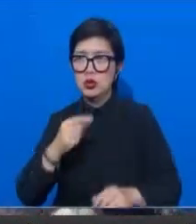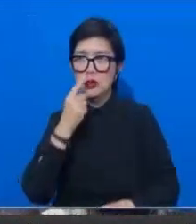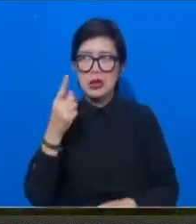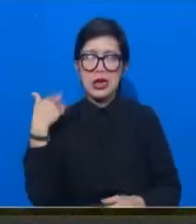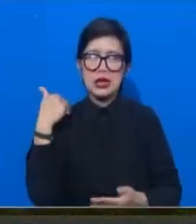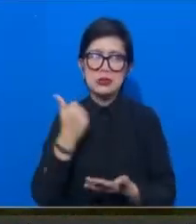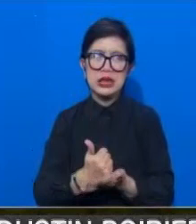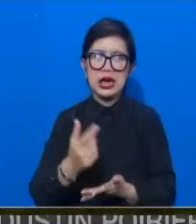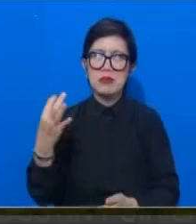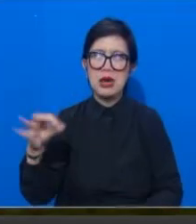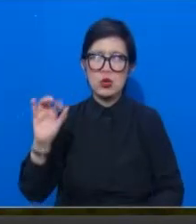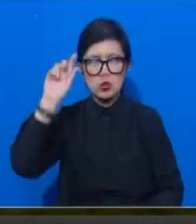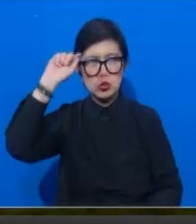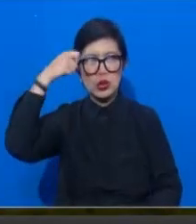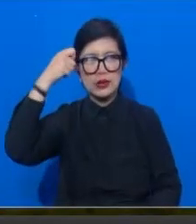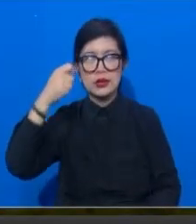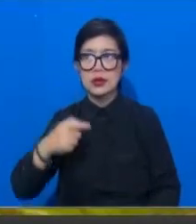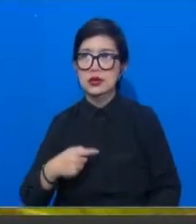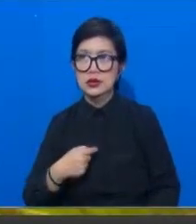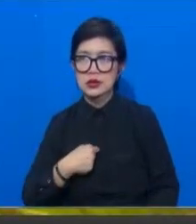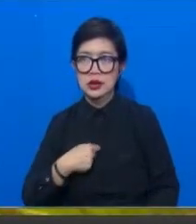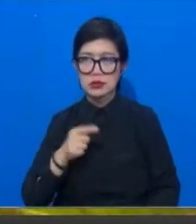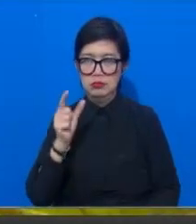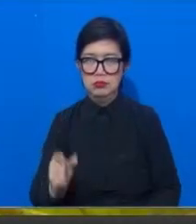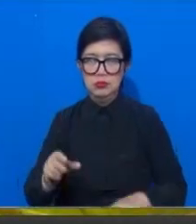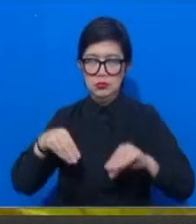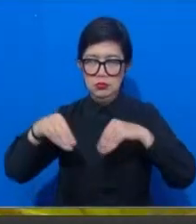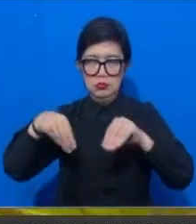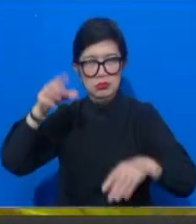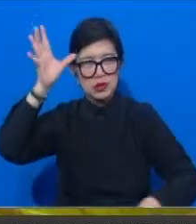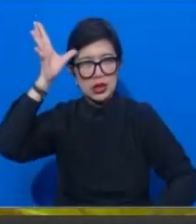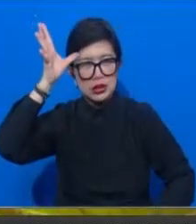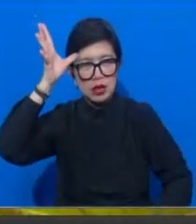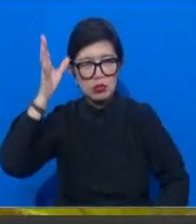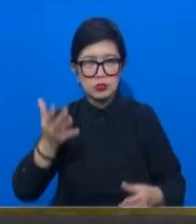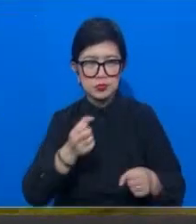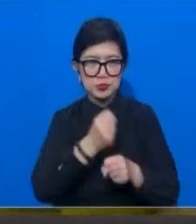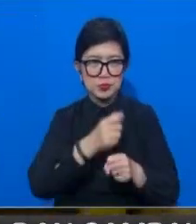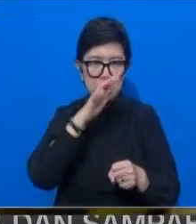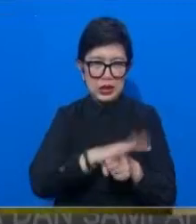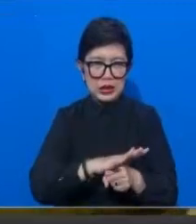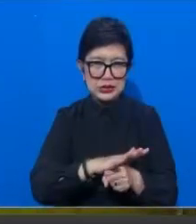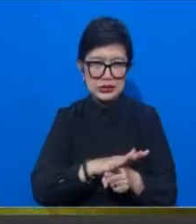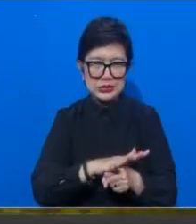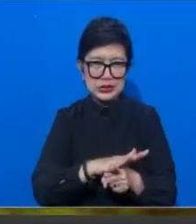menyulitkan. Apalagi sebagai pedagang keliling, ia tidak tahu pasti kapan LPG-nya akan habis.